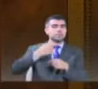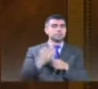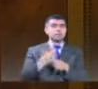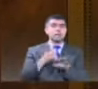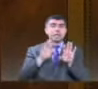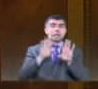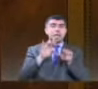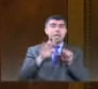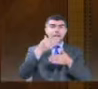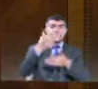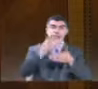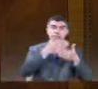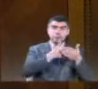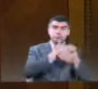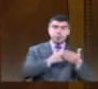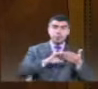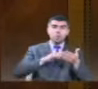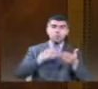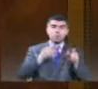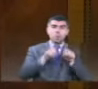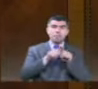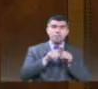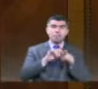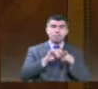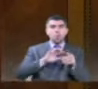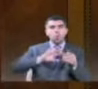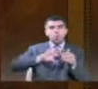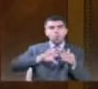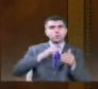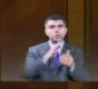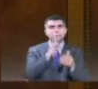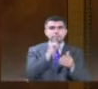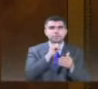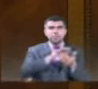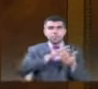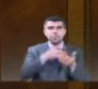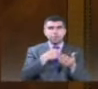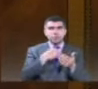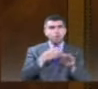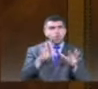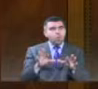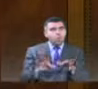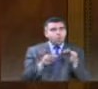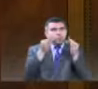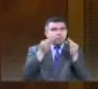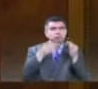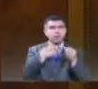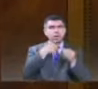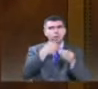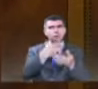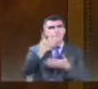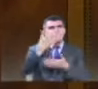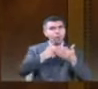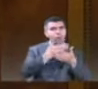ديالنا الداخليه فماشي كلها سلبيه، ماشي كلها سوداء، كاين فيها ملاحظات، وحنا راه الصدر ديالنا